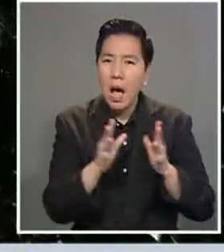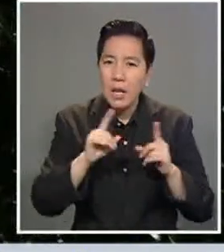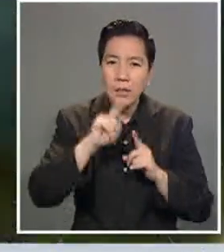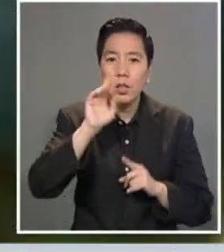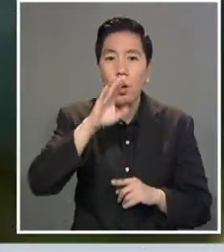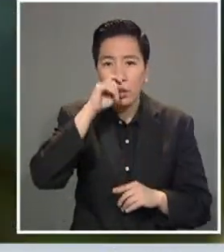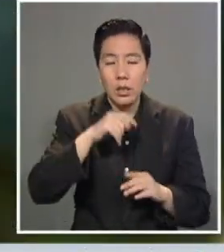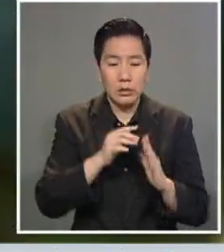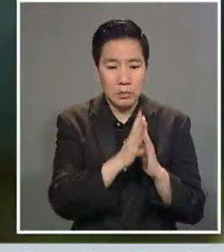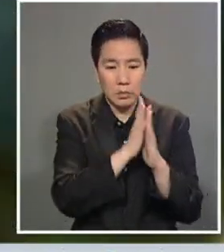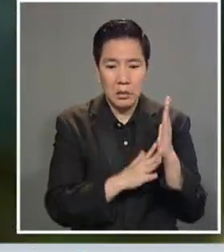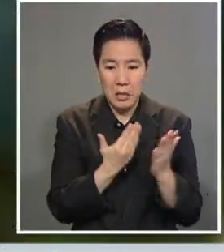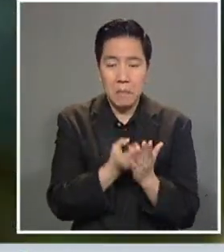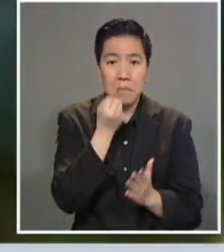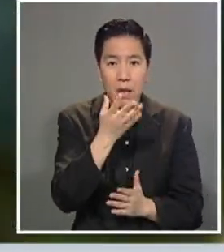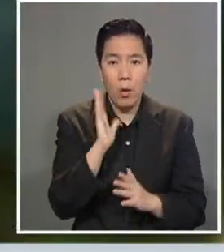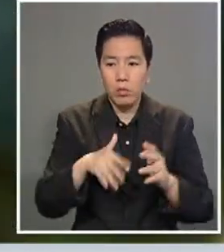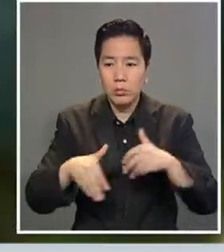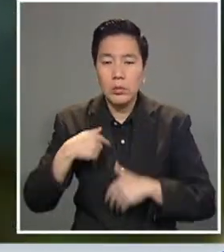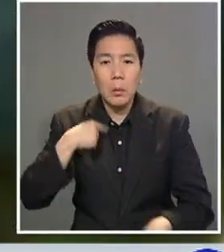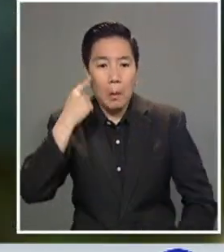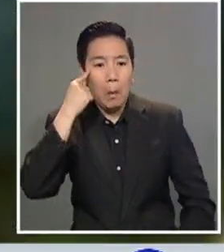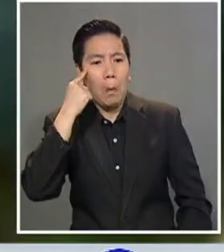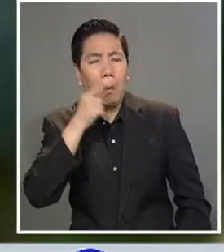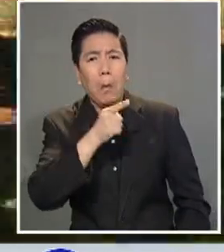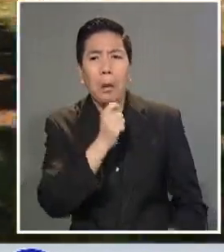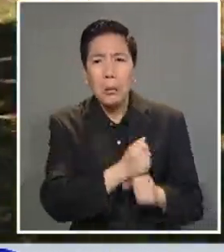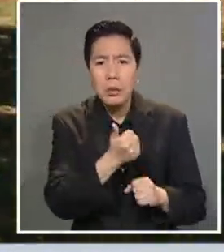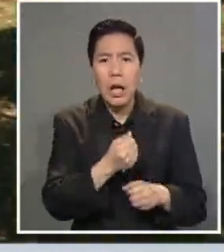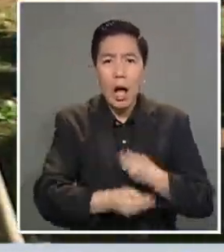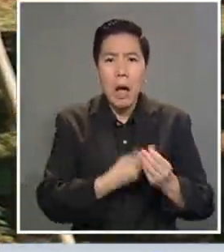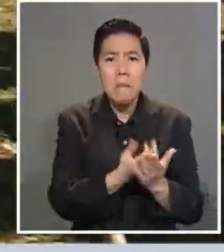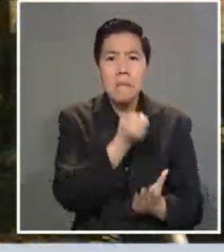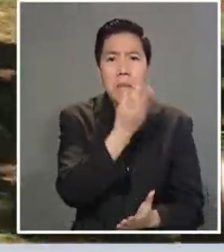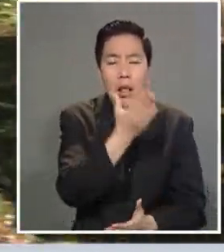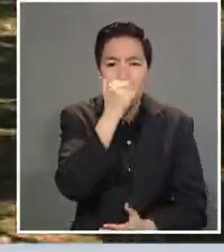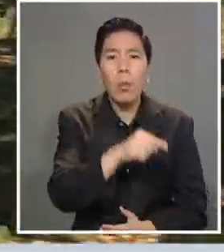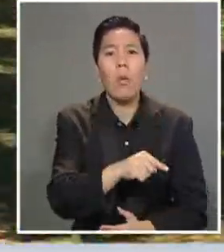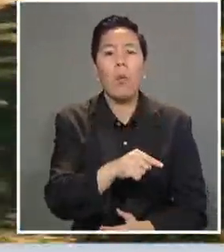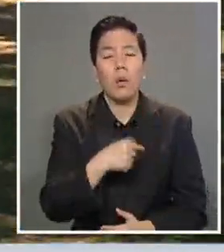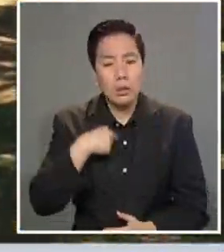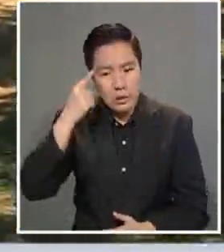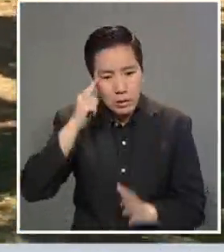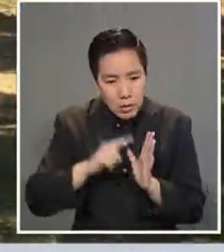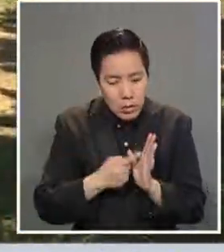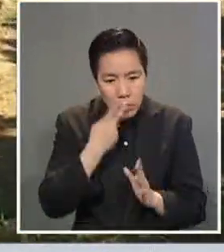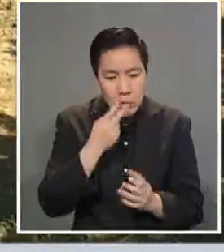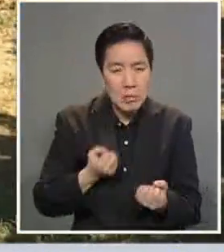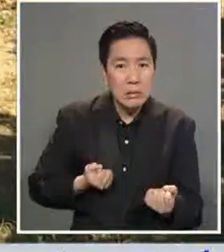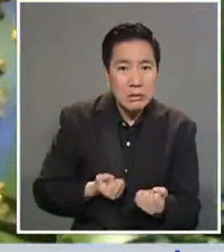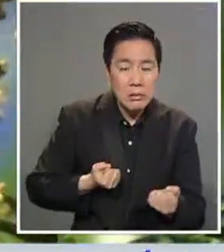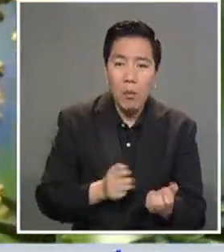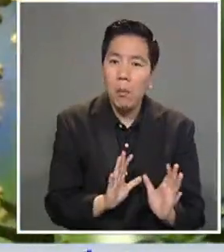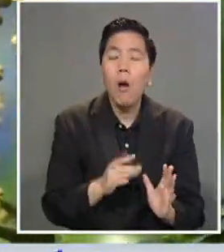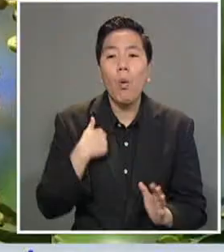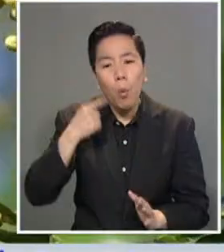านำร่องเสร็จเราได้ราคาแพงตอนนี้ชาวบ้านก็ชะเง้อดูเราแล้วว่าทำไมถึงขายได้แพงอย่างนี้ค่ะเขาก็เริ่มมาซื้อพวกชีวพันธุ์จากเราไป